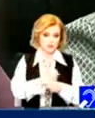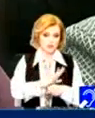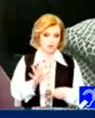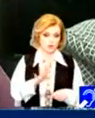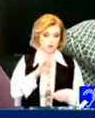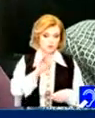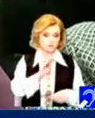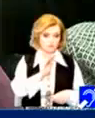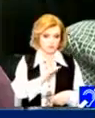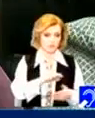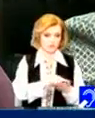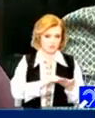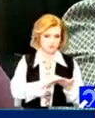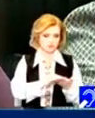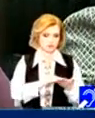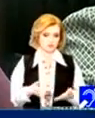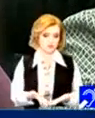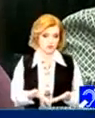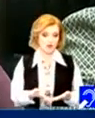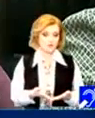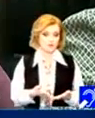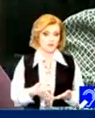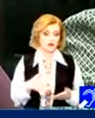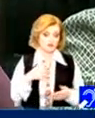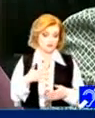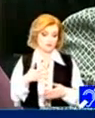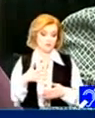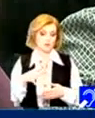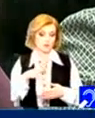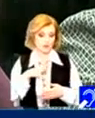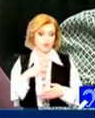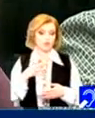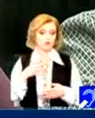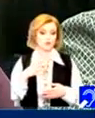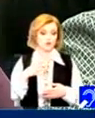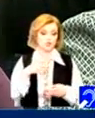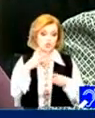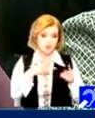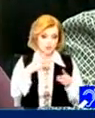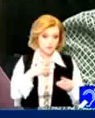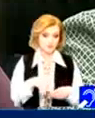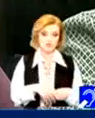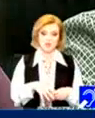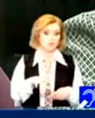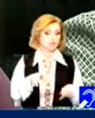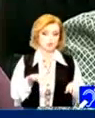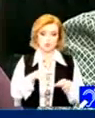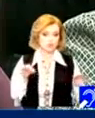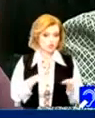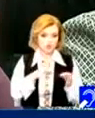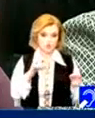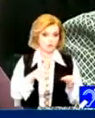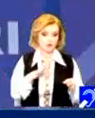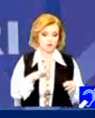pofida sesizărilor repetate de către ANSP, în adresa preturilor și a primăriei municipiului Chișinău, nu au fost emise ordine